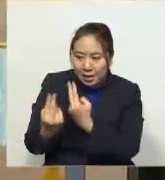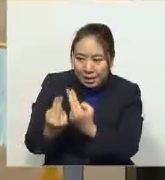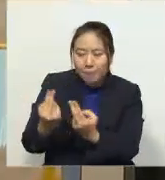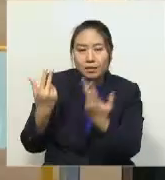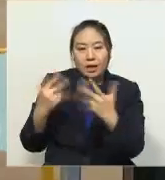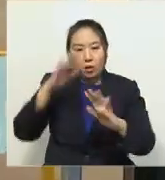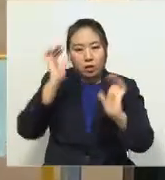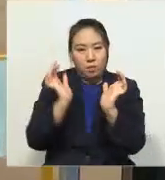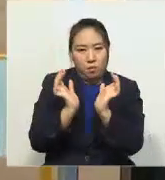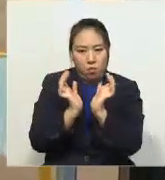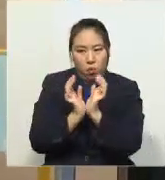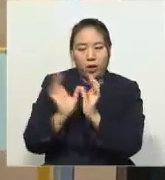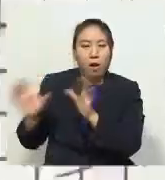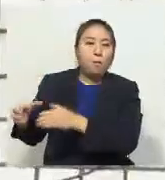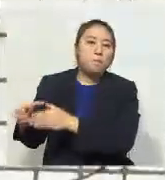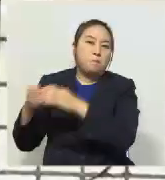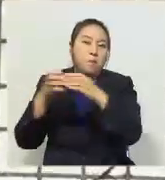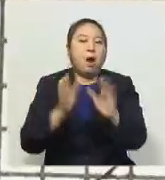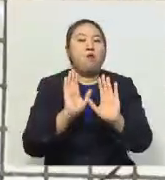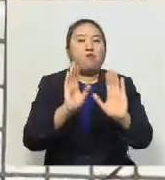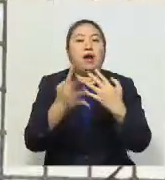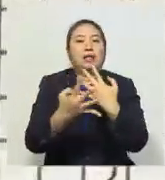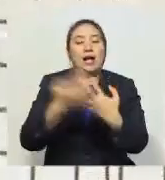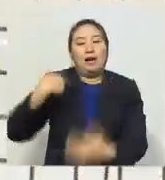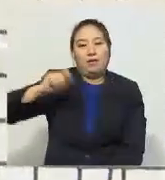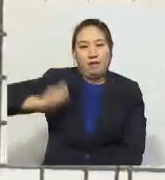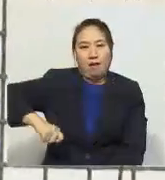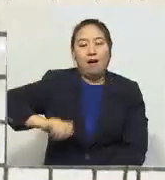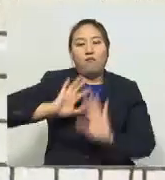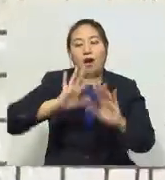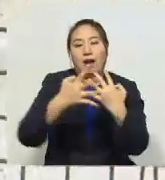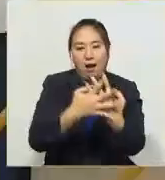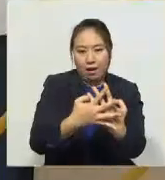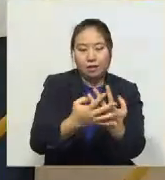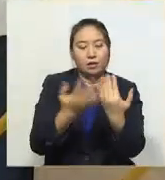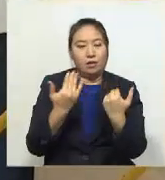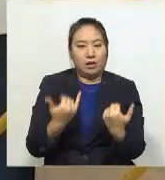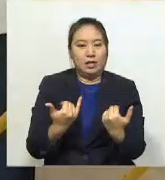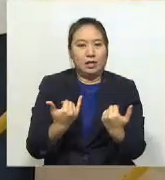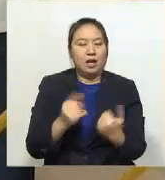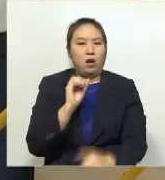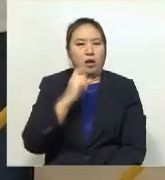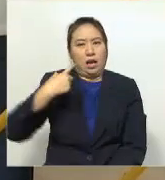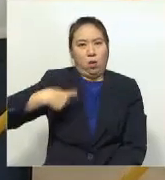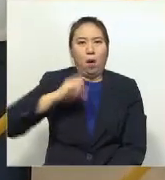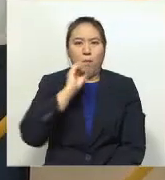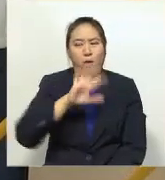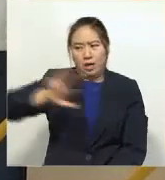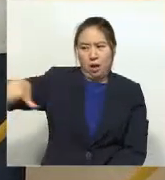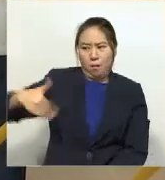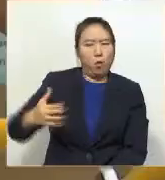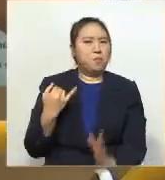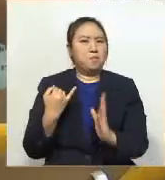ที่ตำรวจจะคุมตัวไปขออำนาจศาลฝากขังซึ่งทนายความเนี่ยบอกว่าคดีนี้ลูกความยืนยันความบริสุทธิ์พร้อมต่